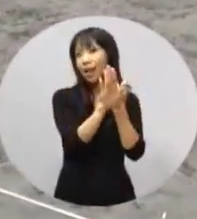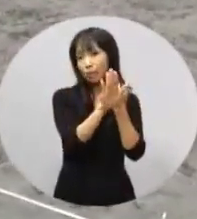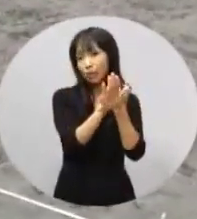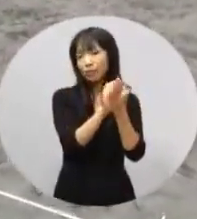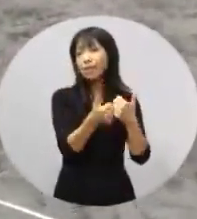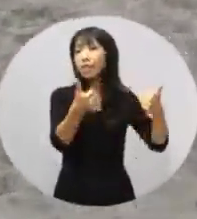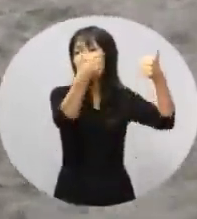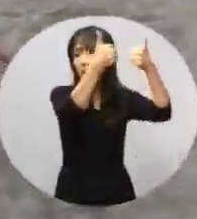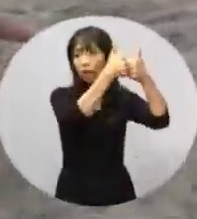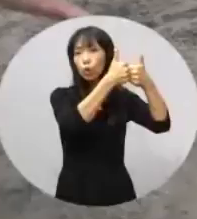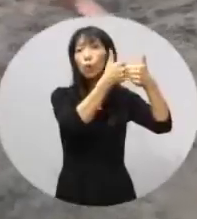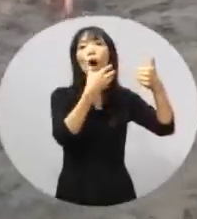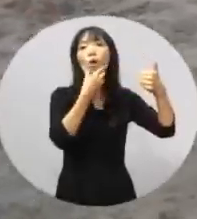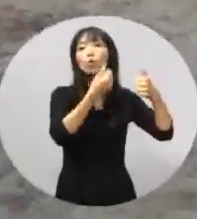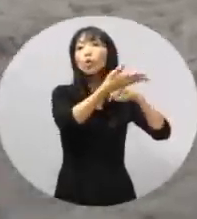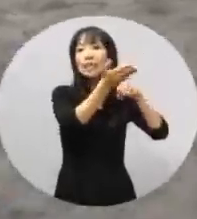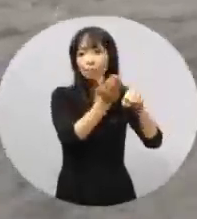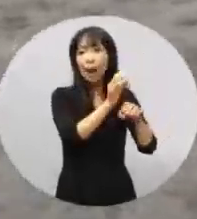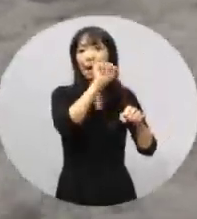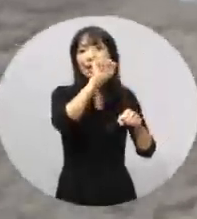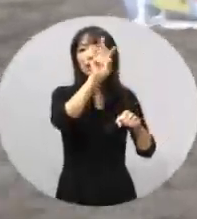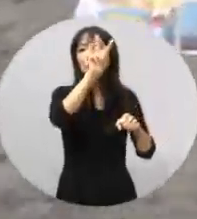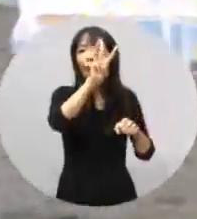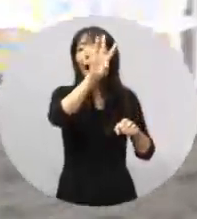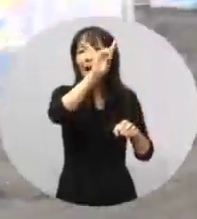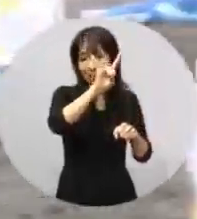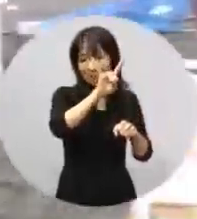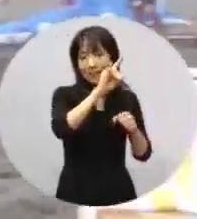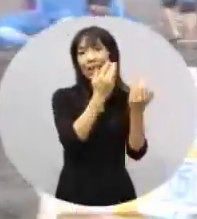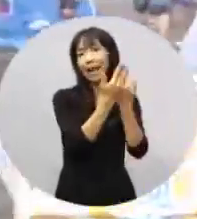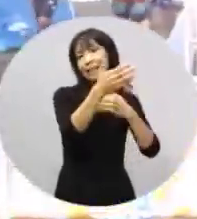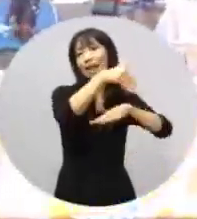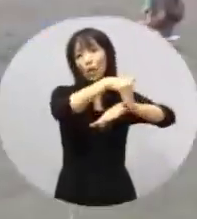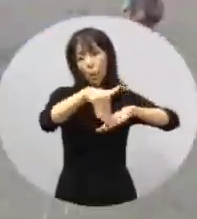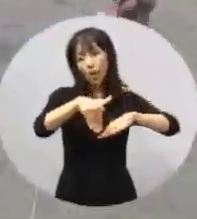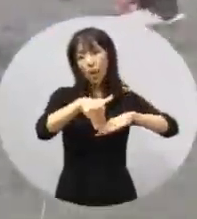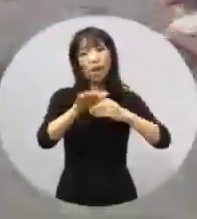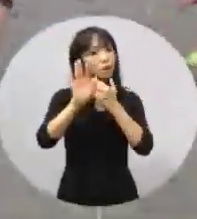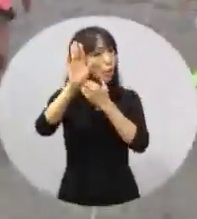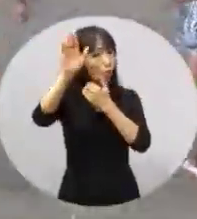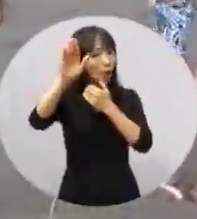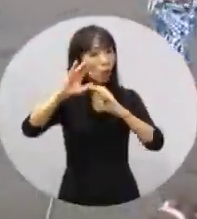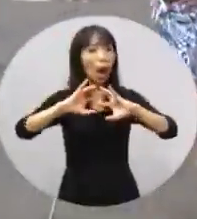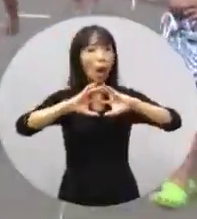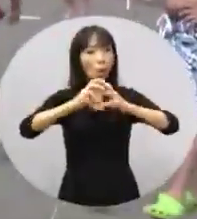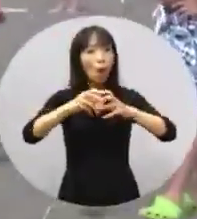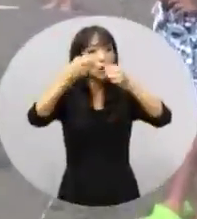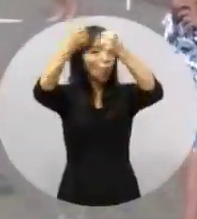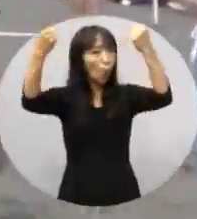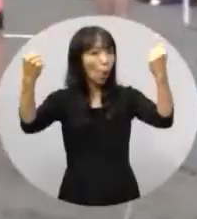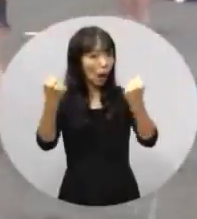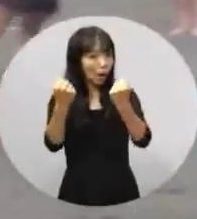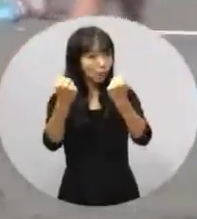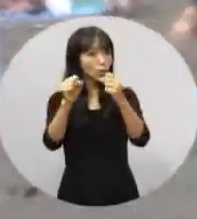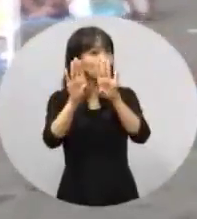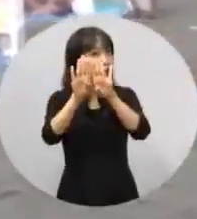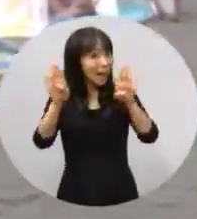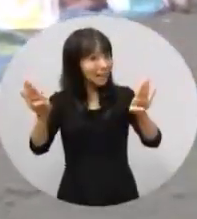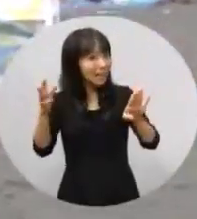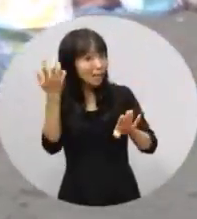決勝は福島県いわき市で開催曜日ね将来はワールドカップ開催